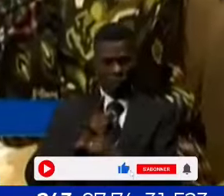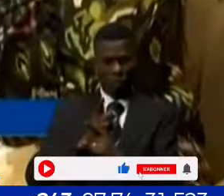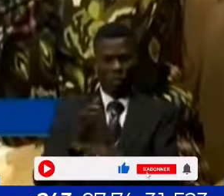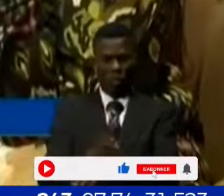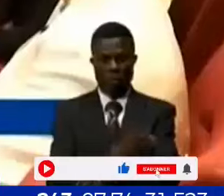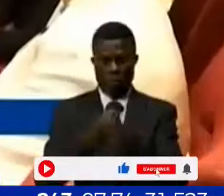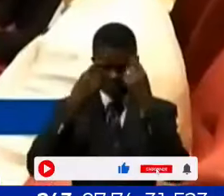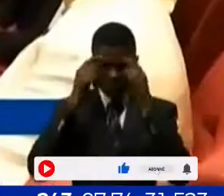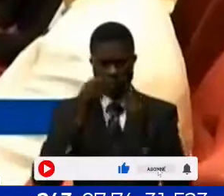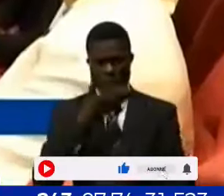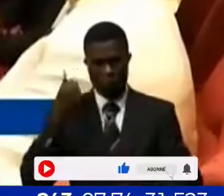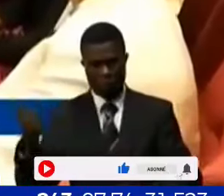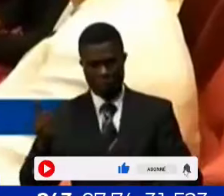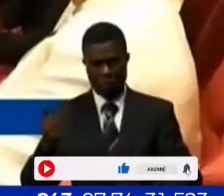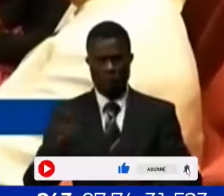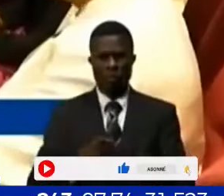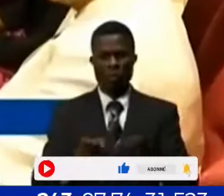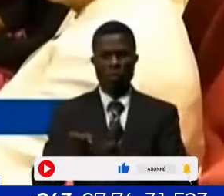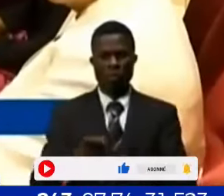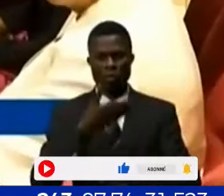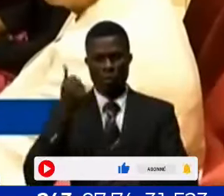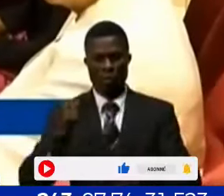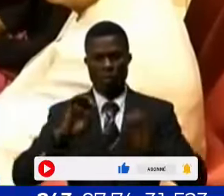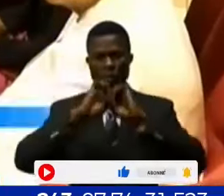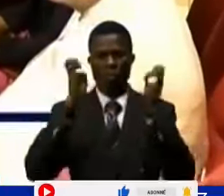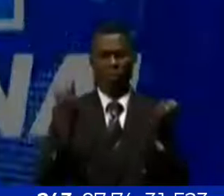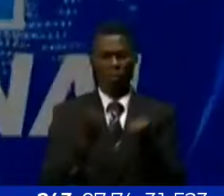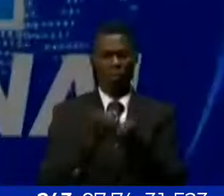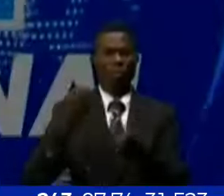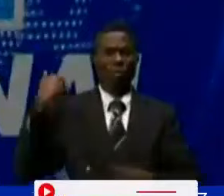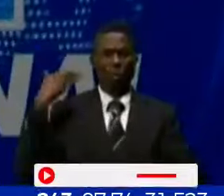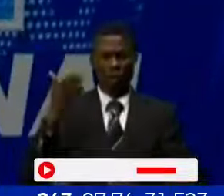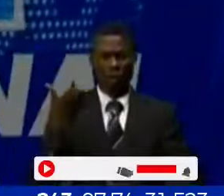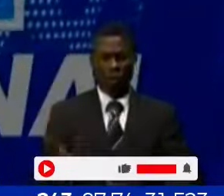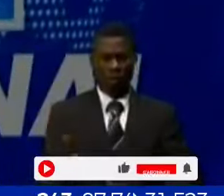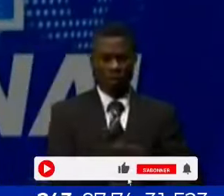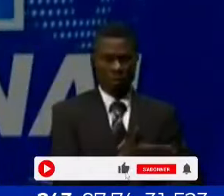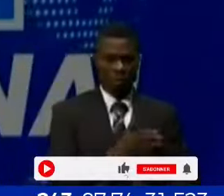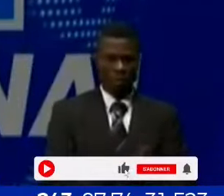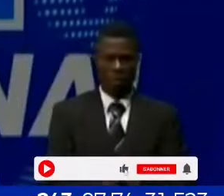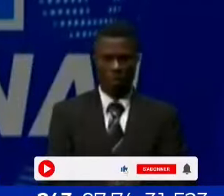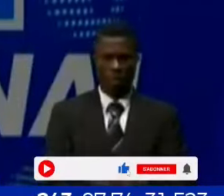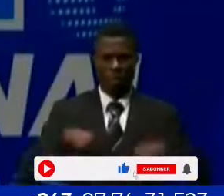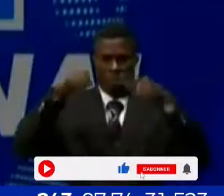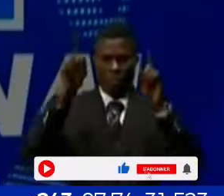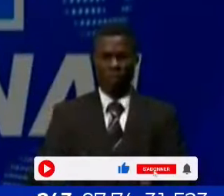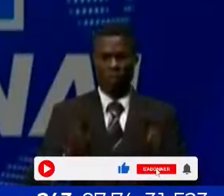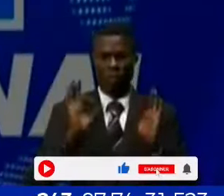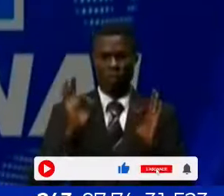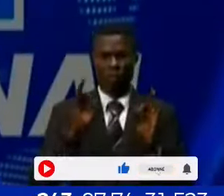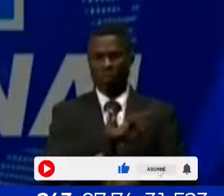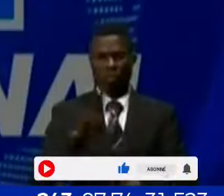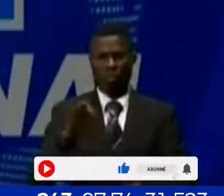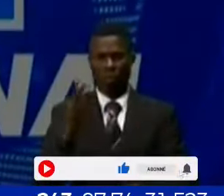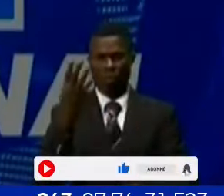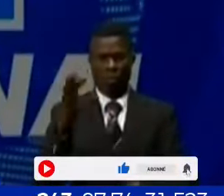de détermination dans la bonne gestion des entreprises publiques. Et la nouvelle année 2024, une belle